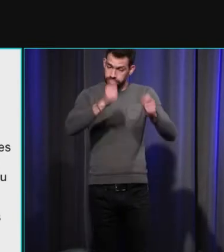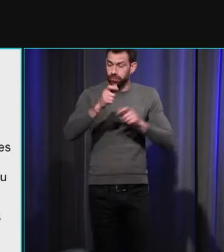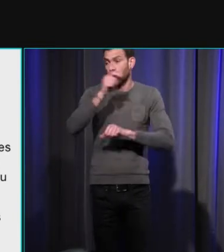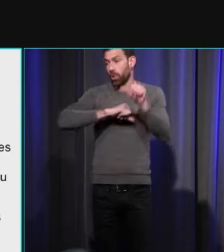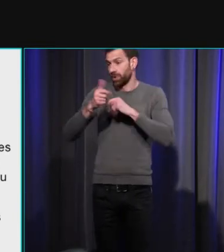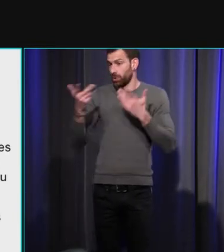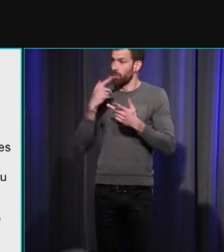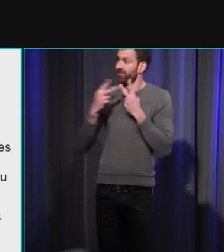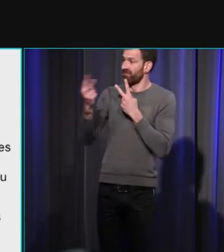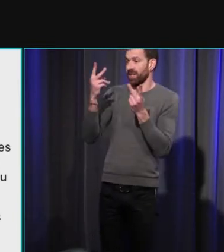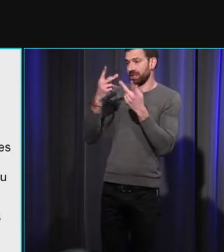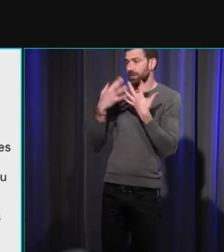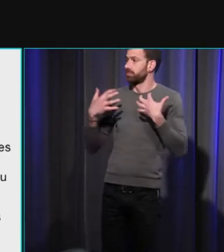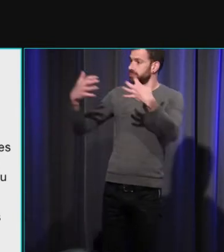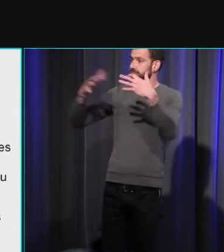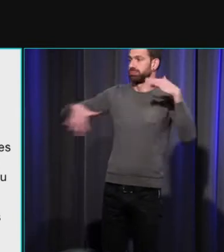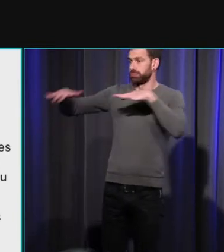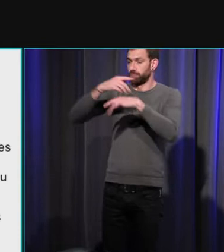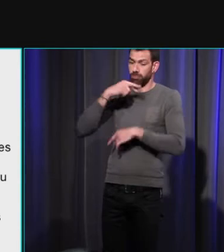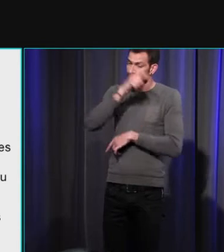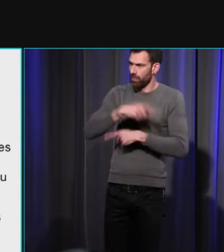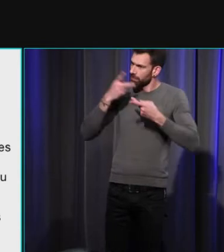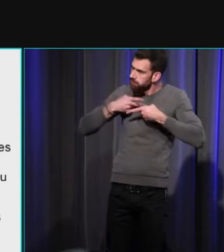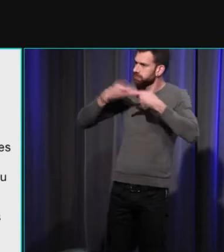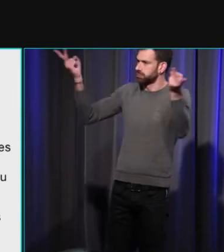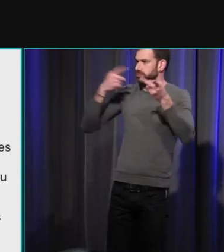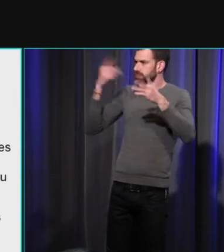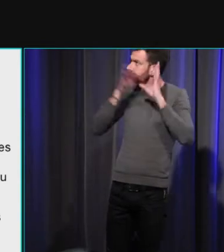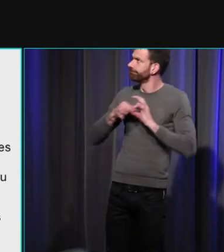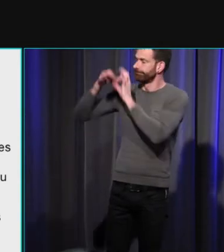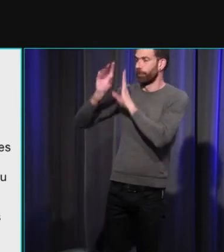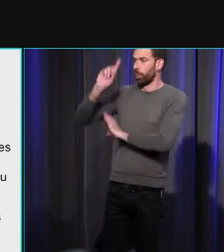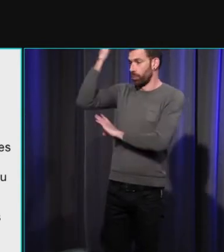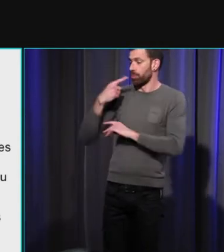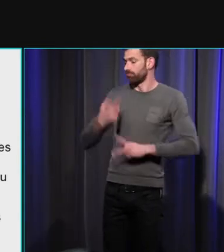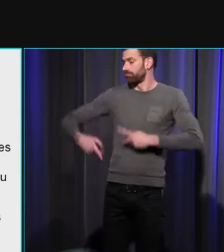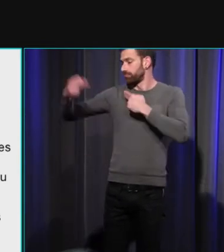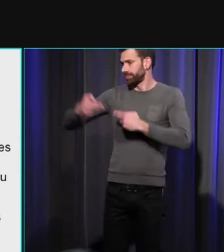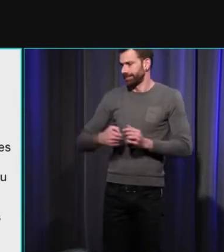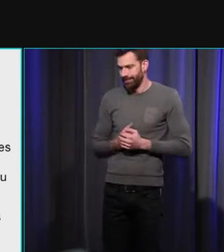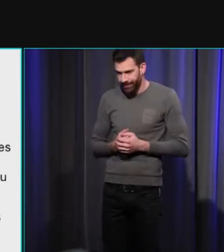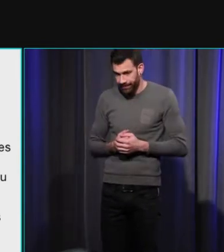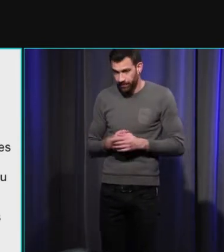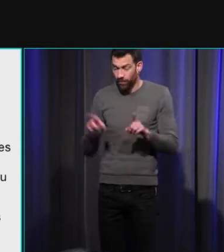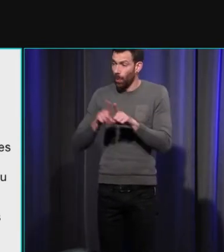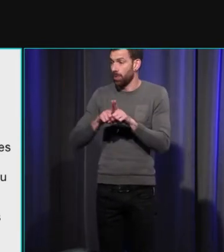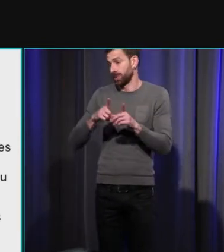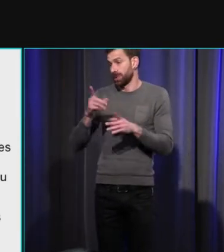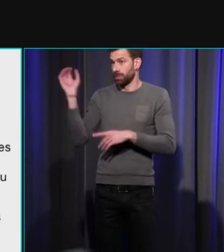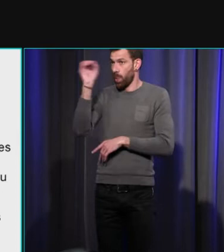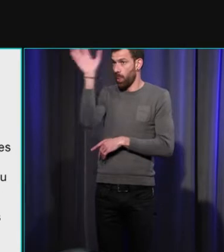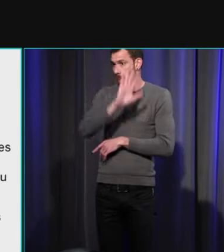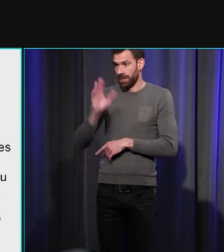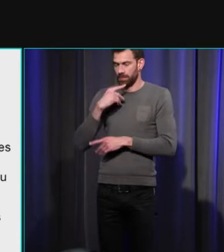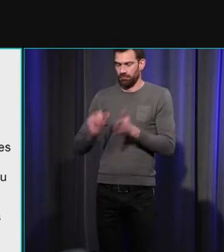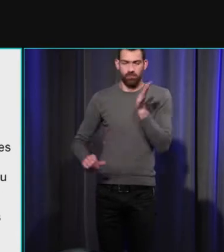foule qui est témoin de ce don à dieu pour une période déterminée et puis c'est une grande première en occident depuis la campagne